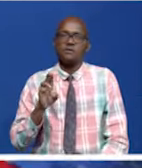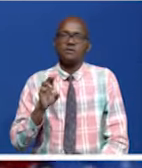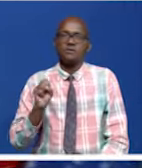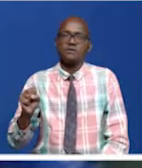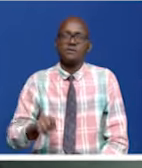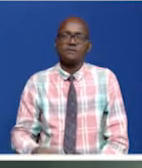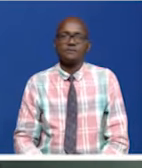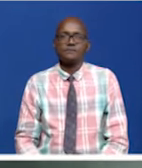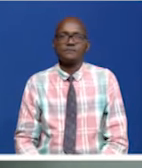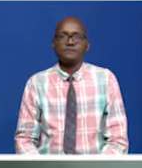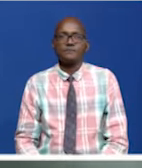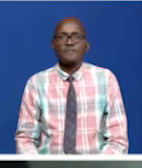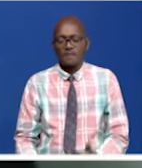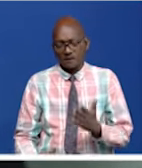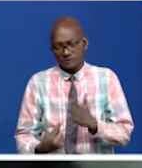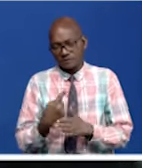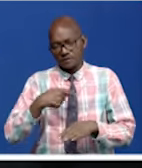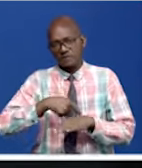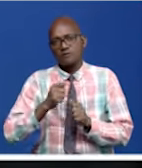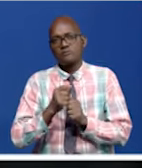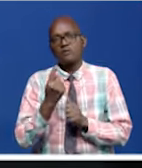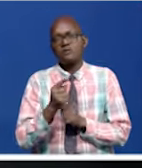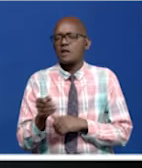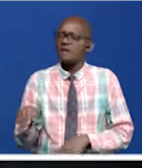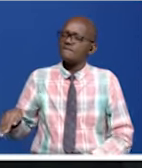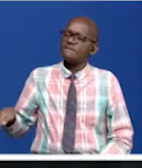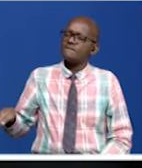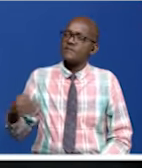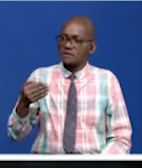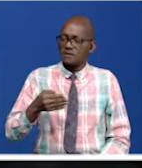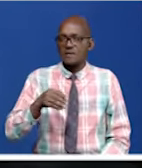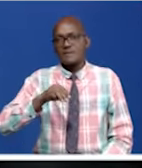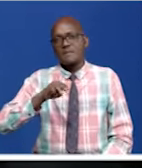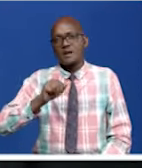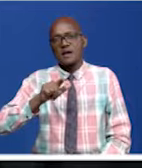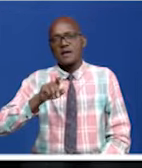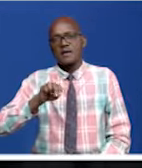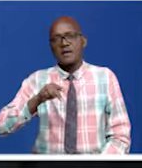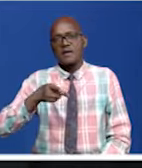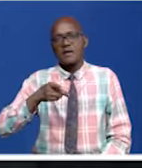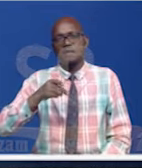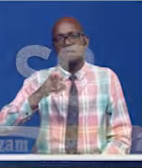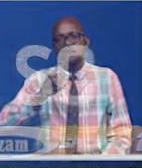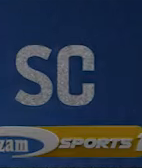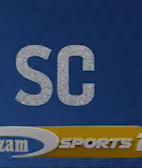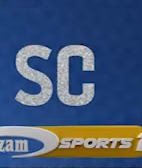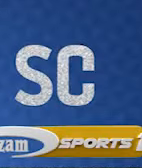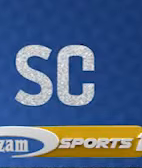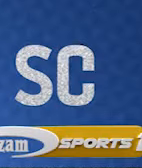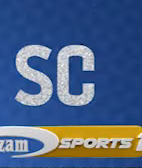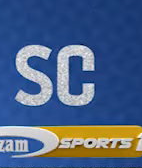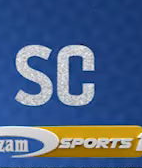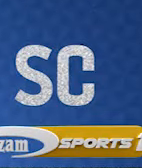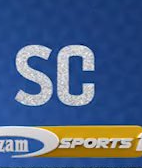Hiyo imetokea hii Leo majira Yaa 11 alfajiri katika kijiji Cha malendi kata ya mgongo wilayani iramba mkoani